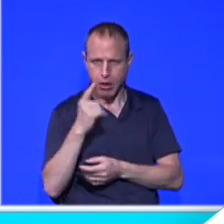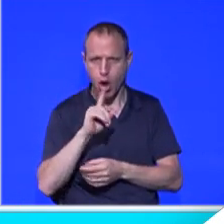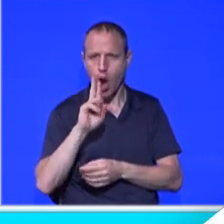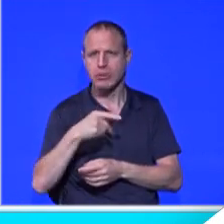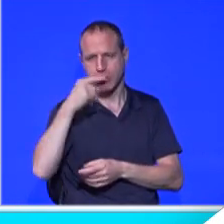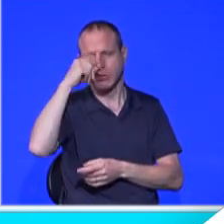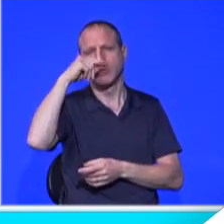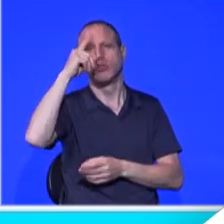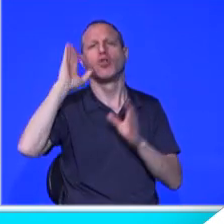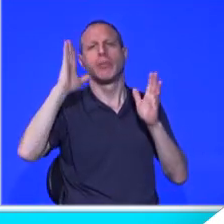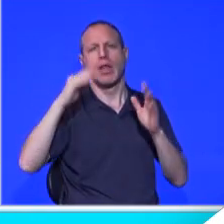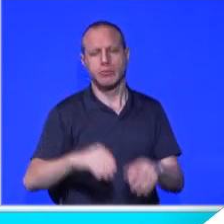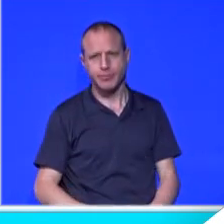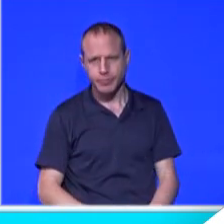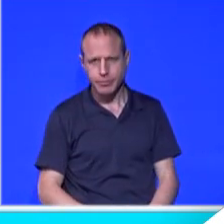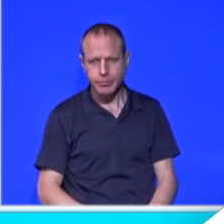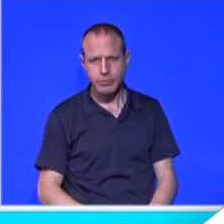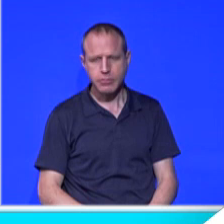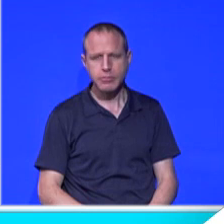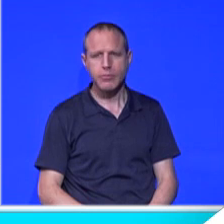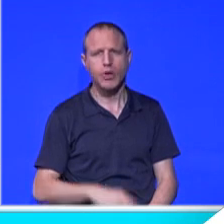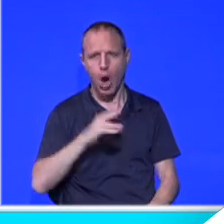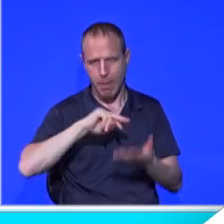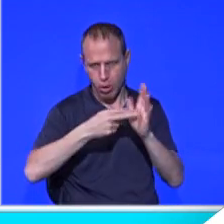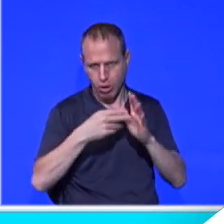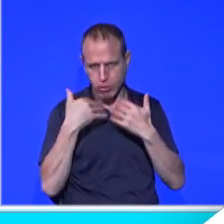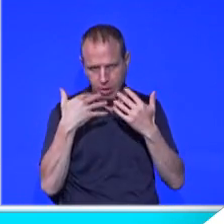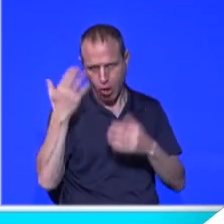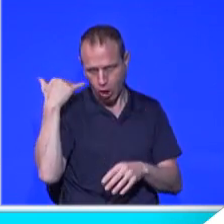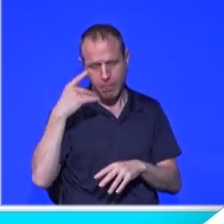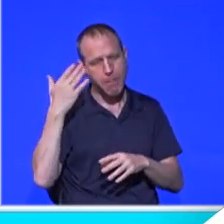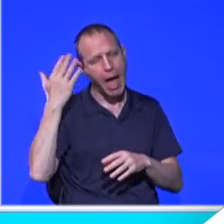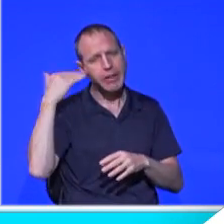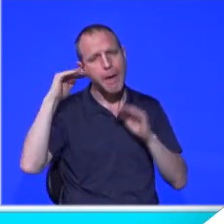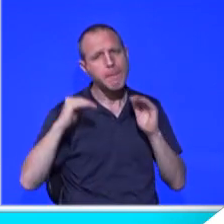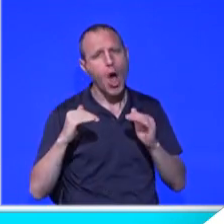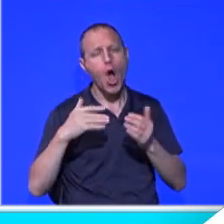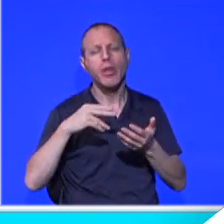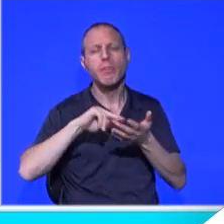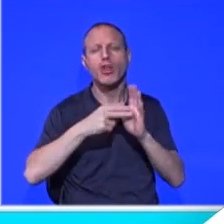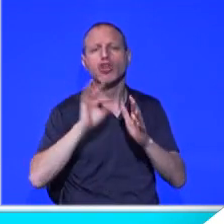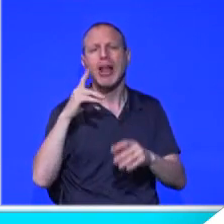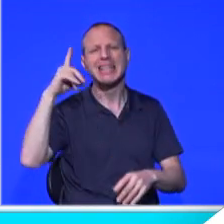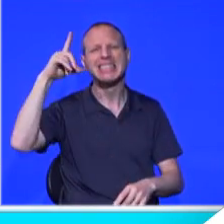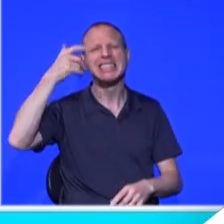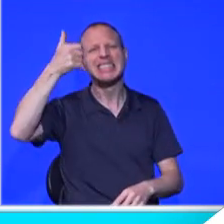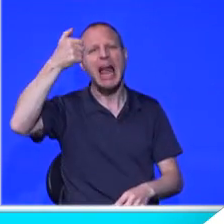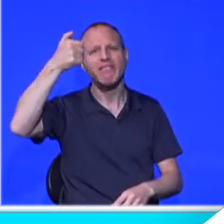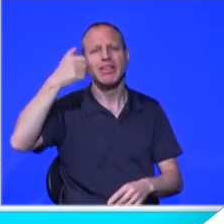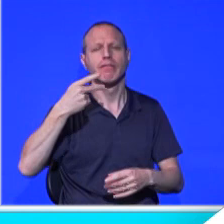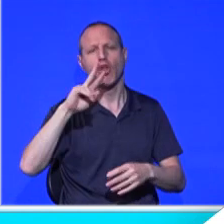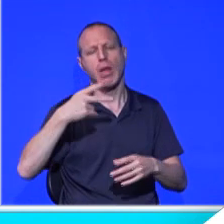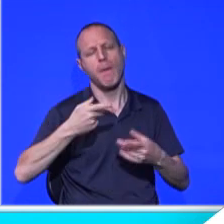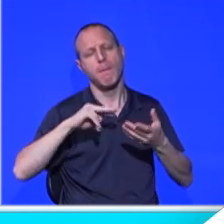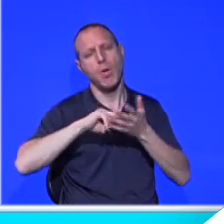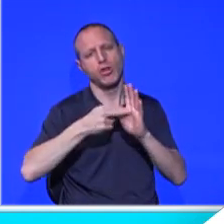להתייהר יותר מדי, אז כל הפוליטיקה שתיארת קודם הייתה פחות פוליטיקה של סלפי ויותר פוליטיקה של אחריות,